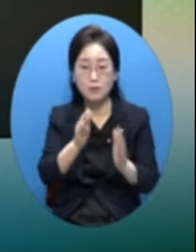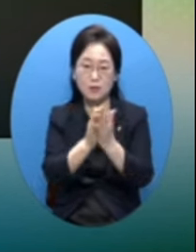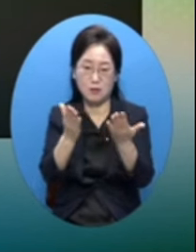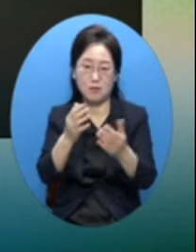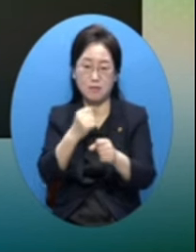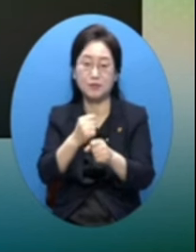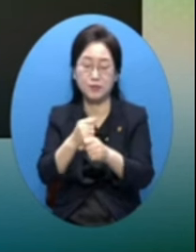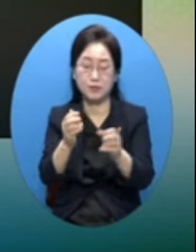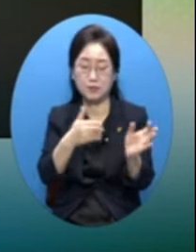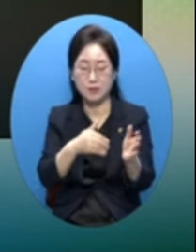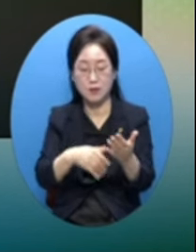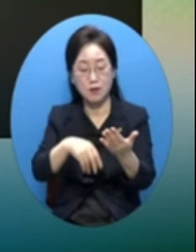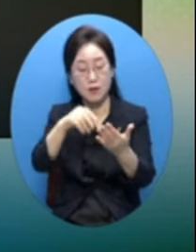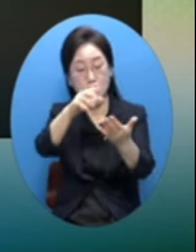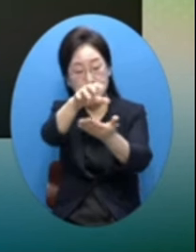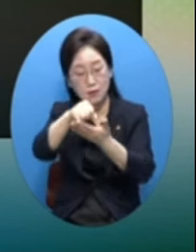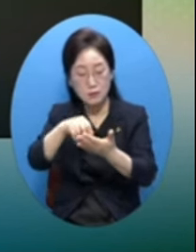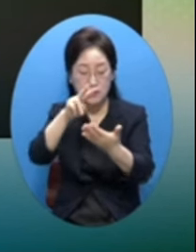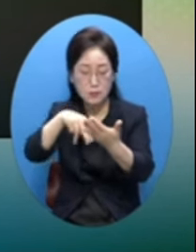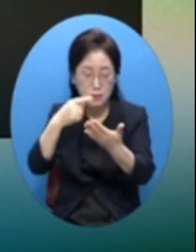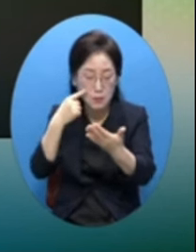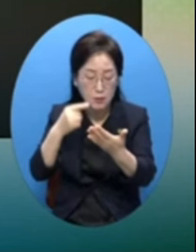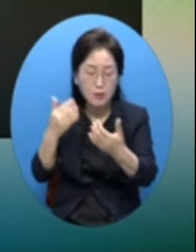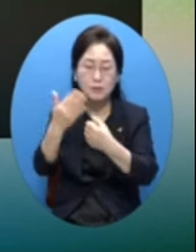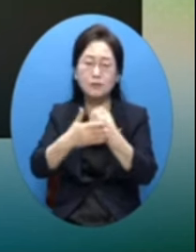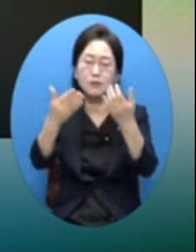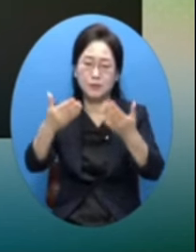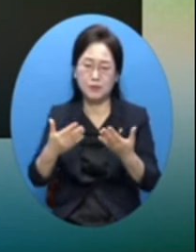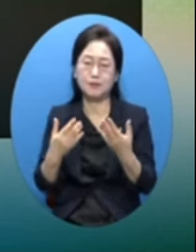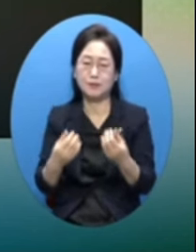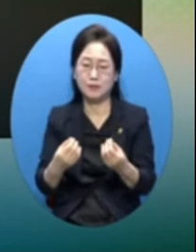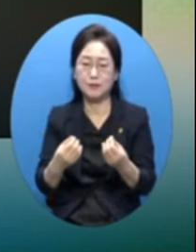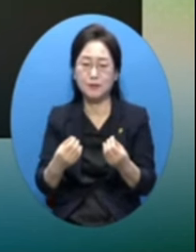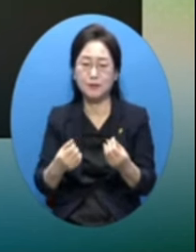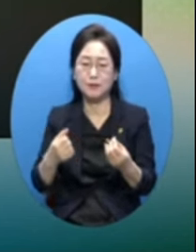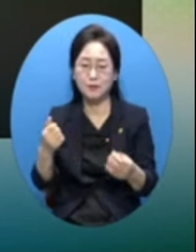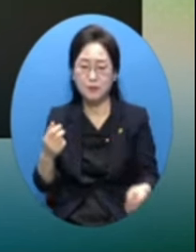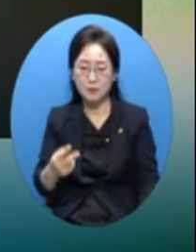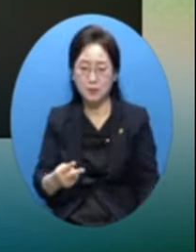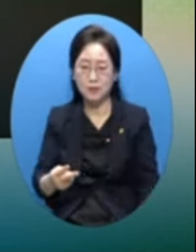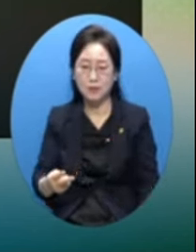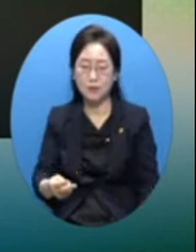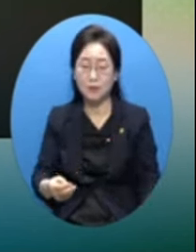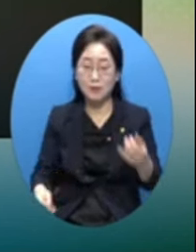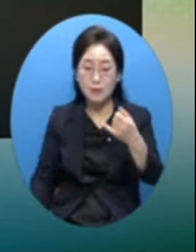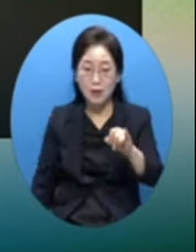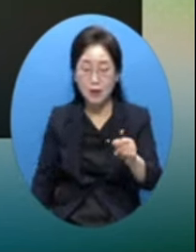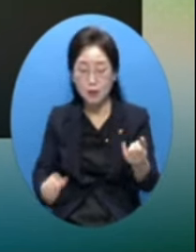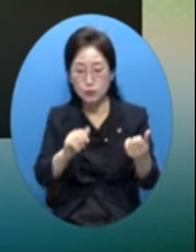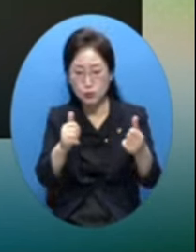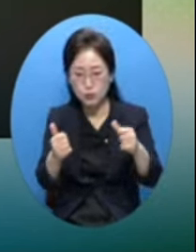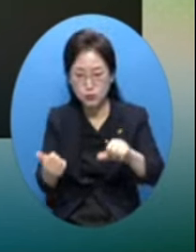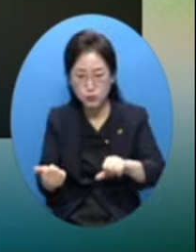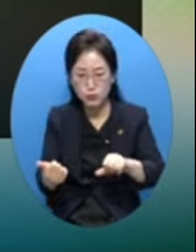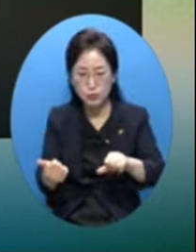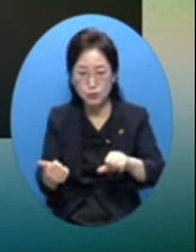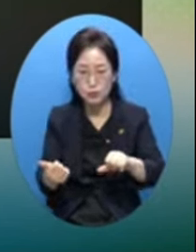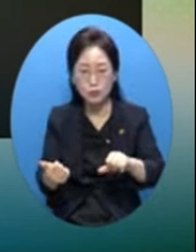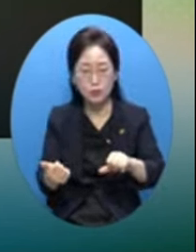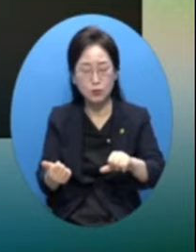많은 은혜도 받고 또 이 딸의 죽음조차도 부활의